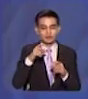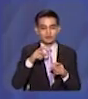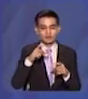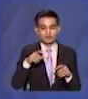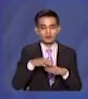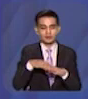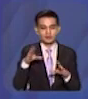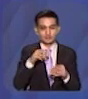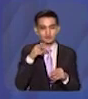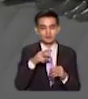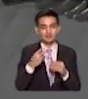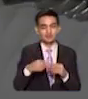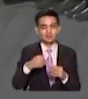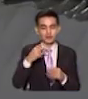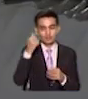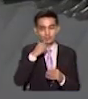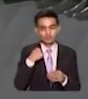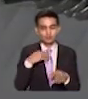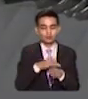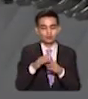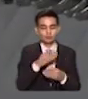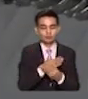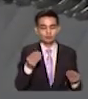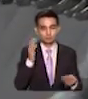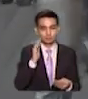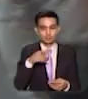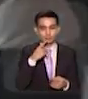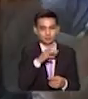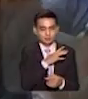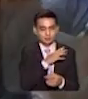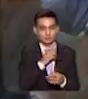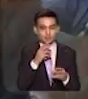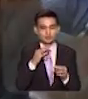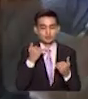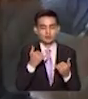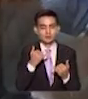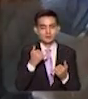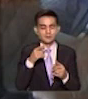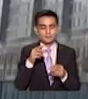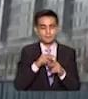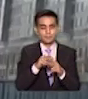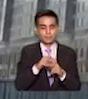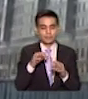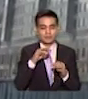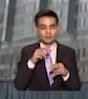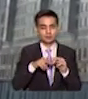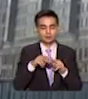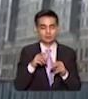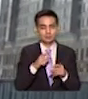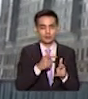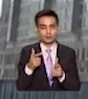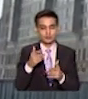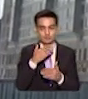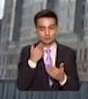мәселесін 2022 жылға дейін шешемін деген болатын. Осы сөзге арқаланған Алтыншар 2 кешенінің салымшылары үйдің уақытында